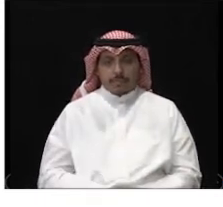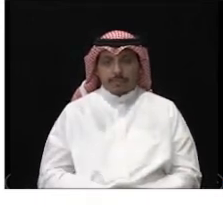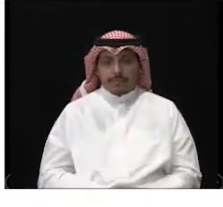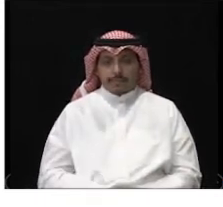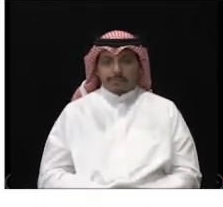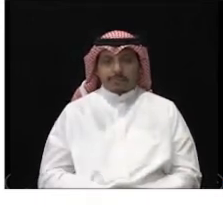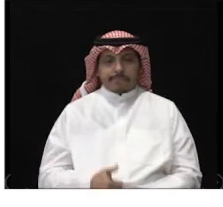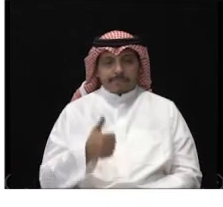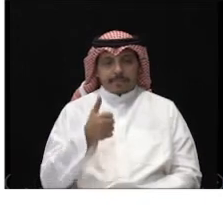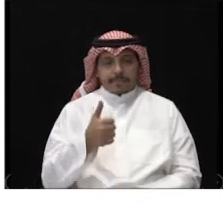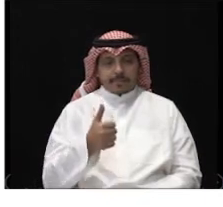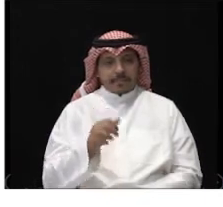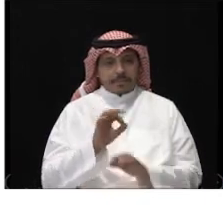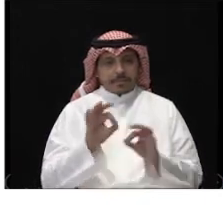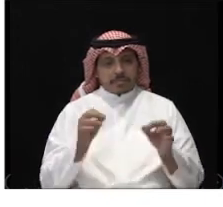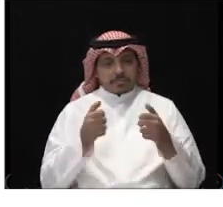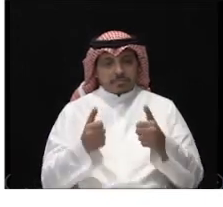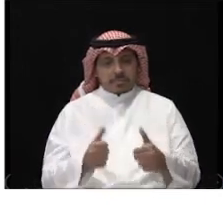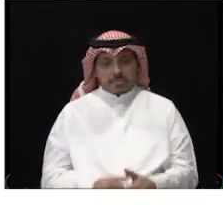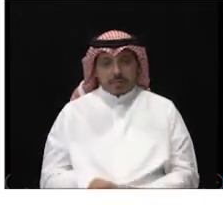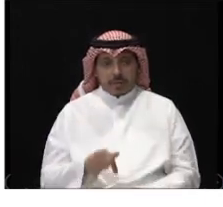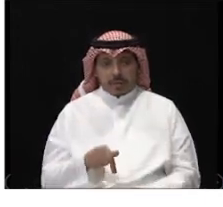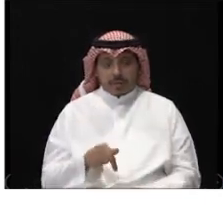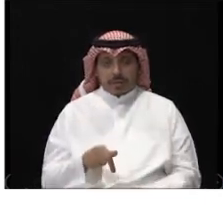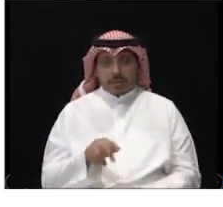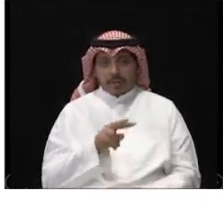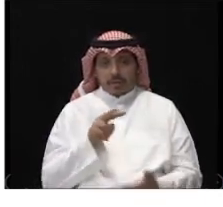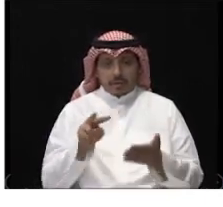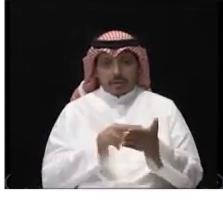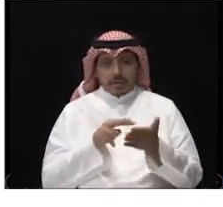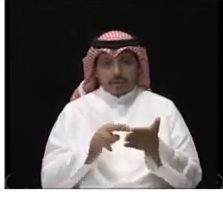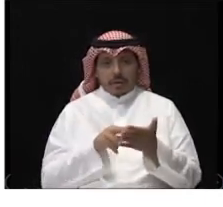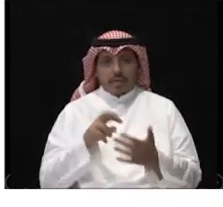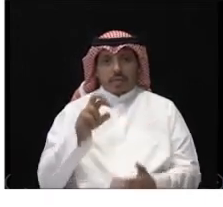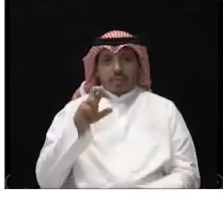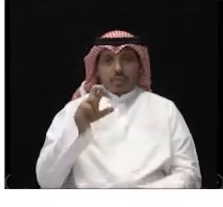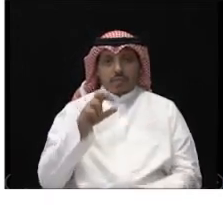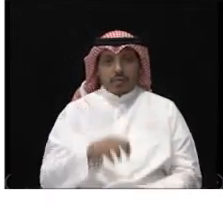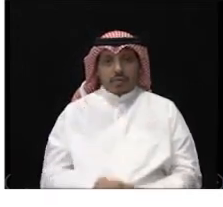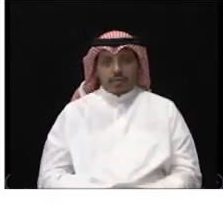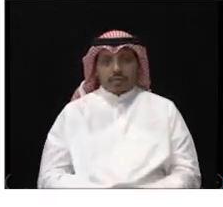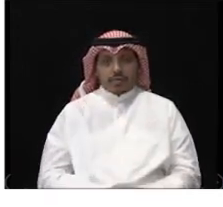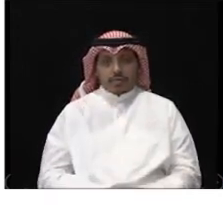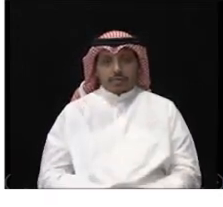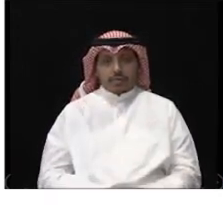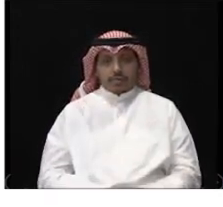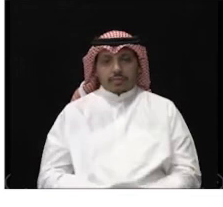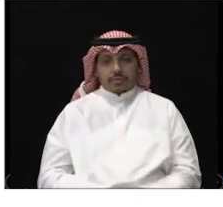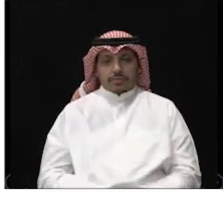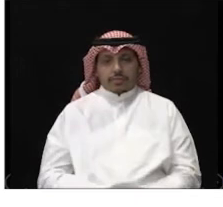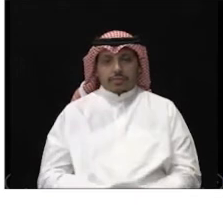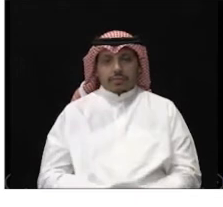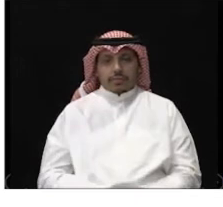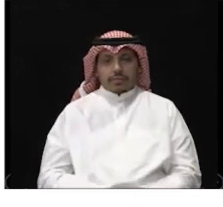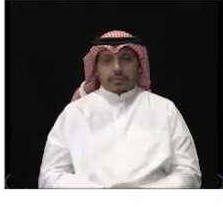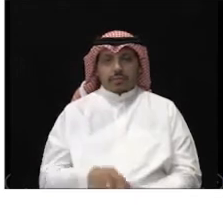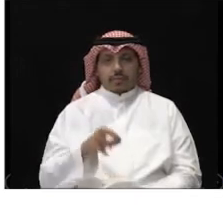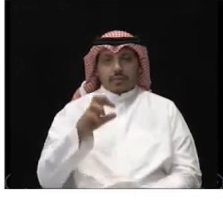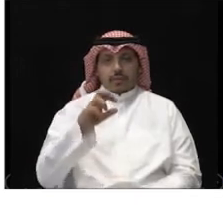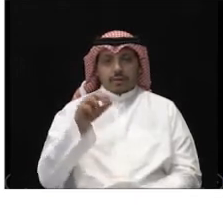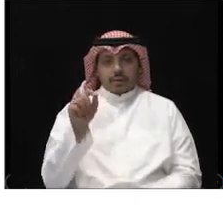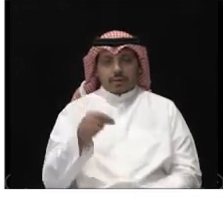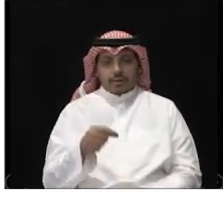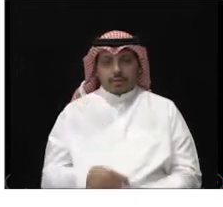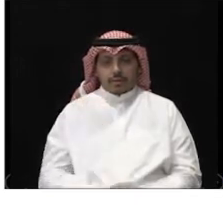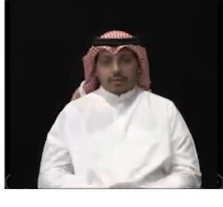جدا. الآن سنقرأ حرف الذاء، أحسنتم، مع الكسرة،